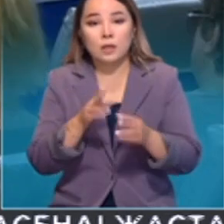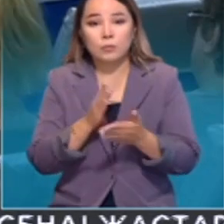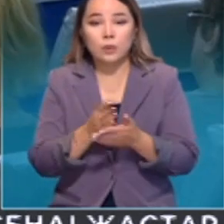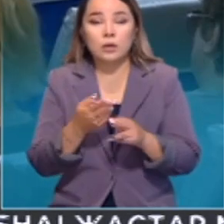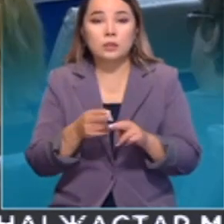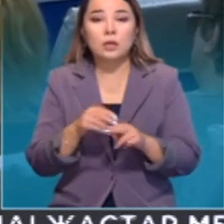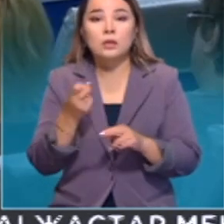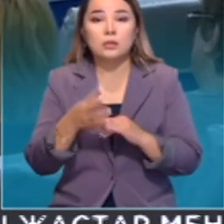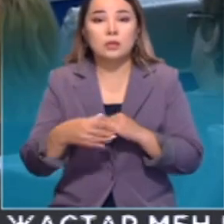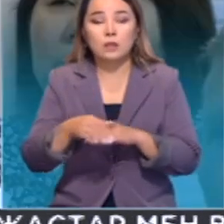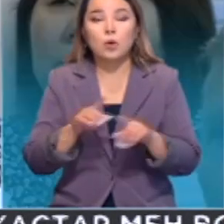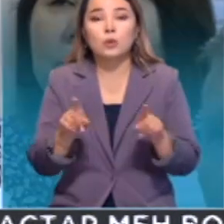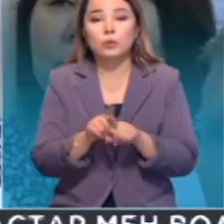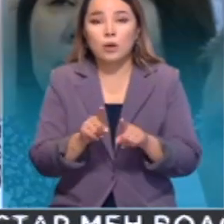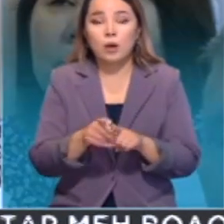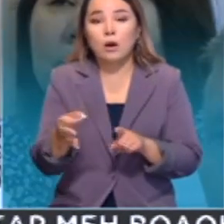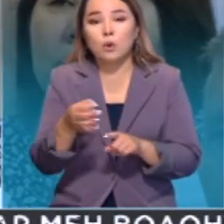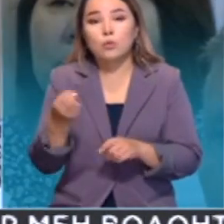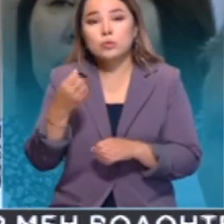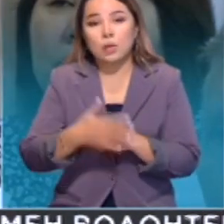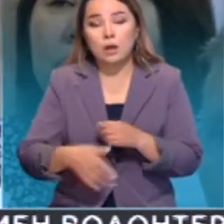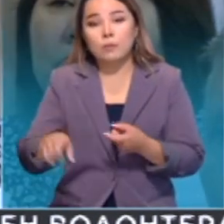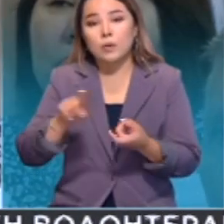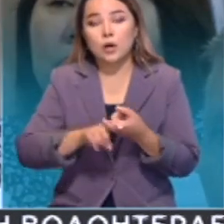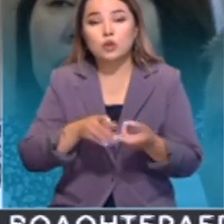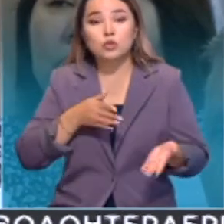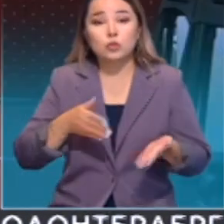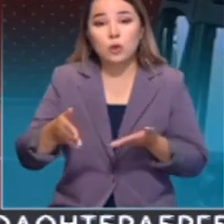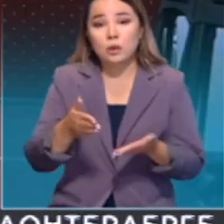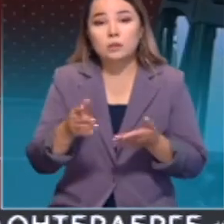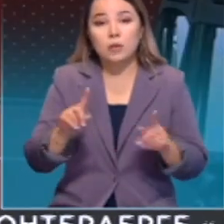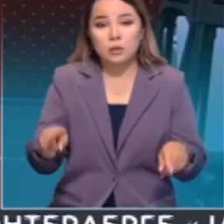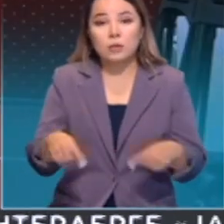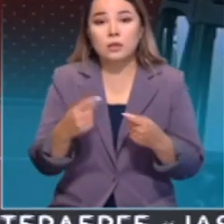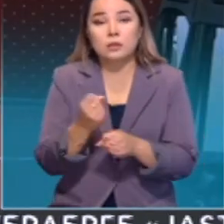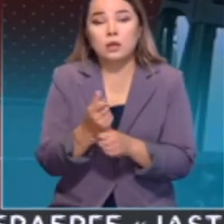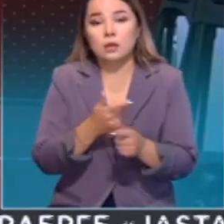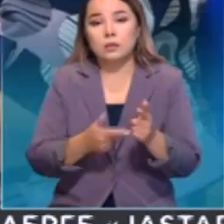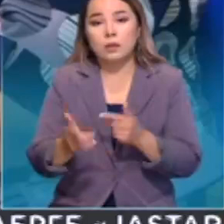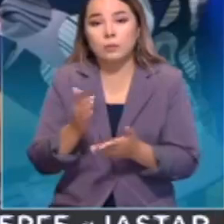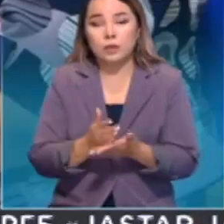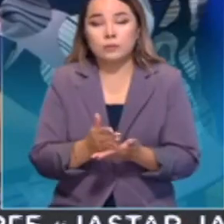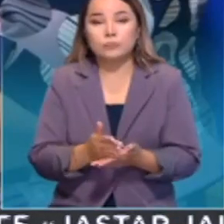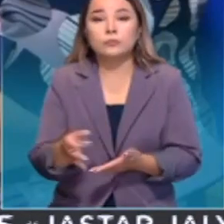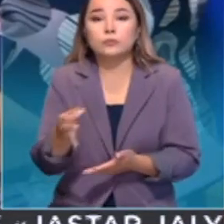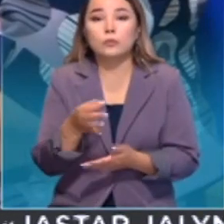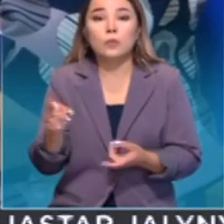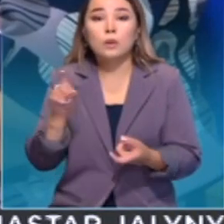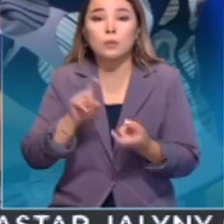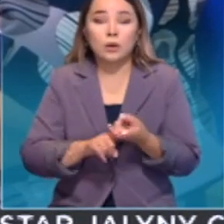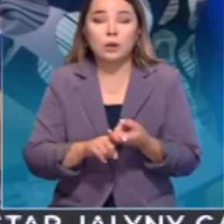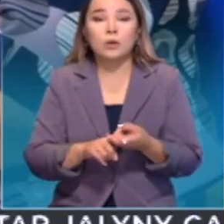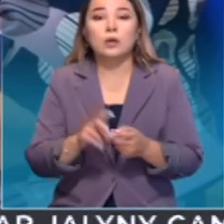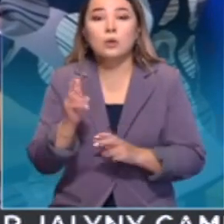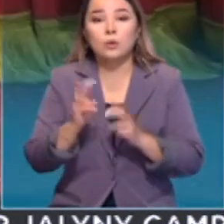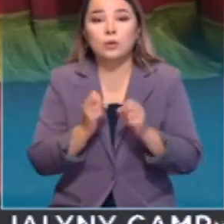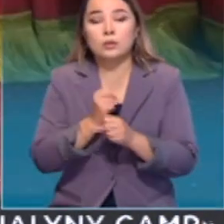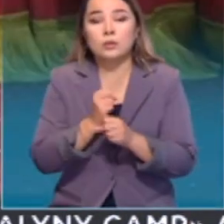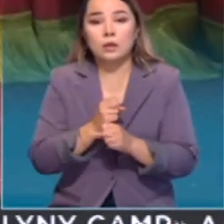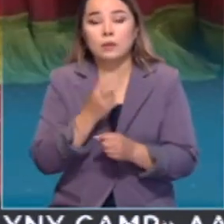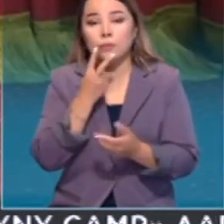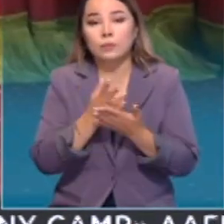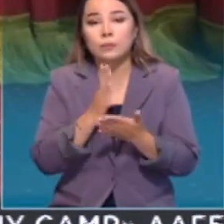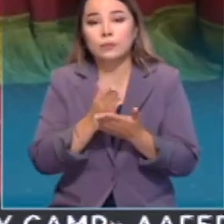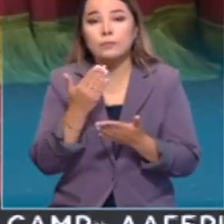Қазір бірнеше елді мекенді аудан орталығымен байланыстыратын жолдар қалыпқа келтіріліп жатыр. Облыс бойынша өнеркәсіпте